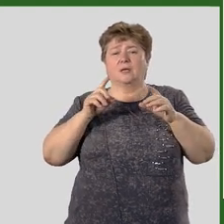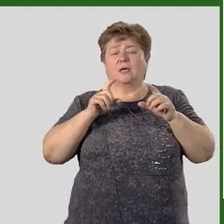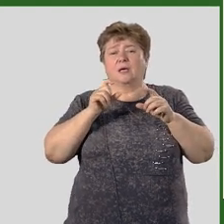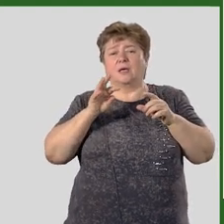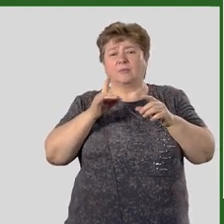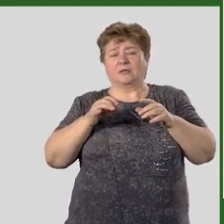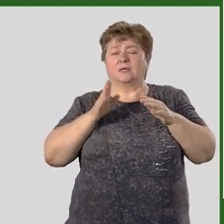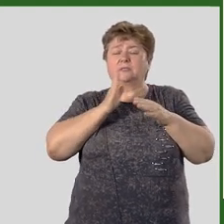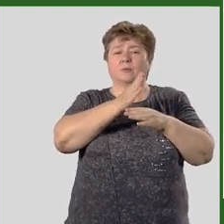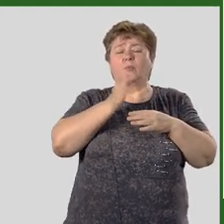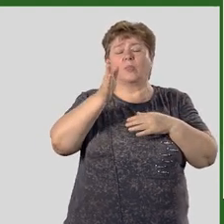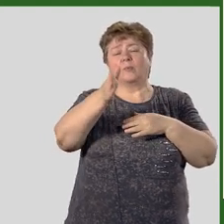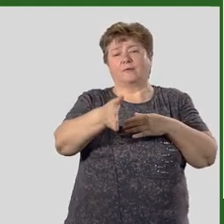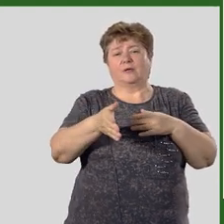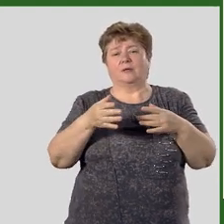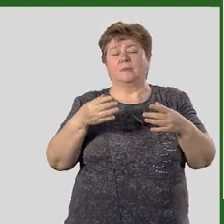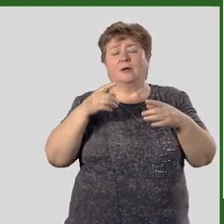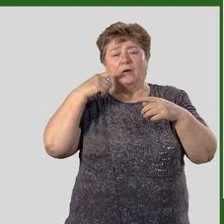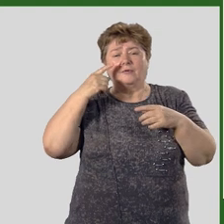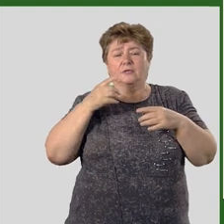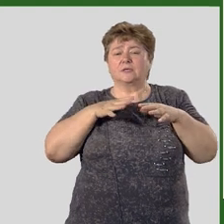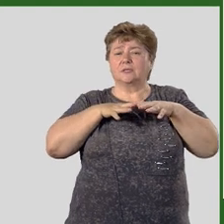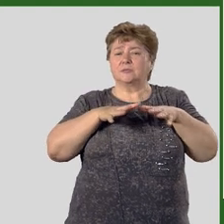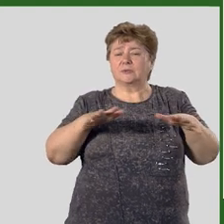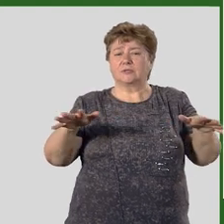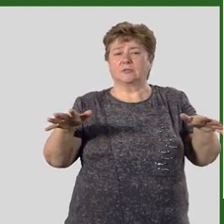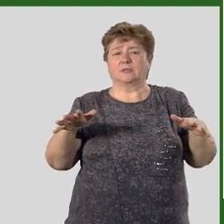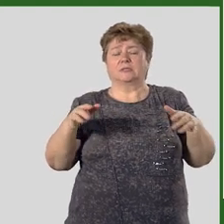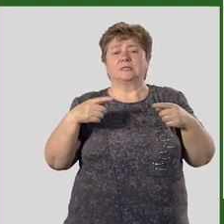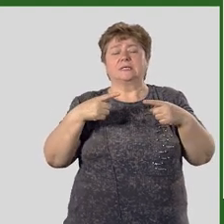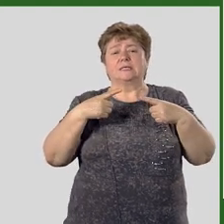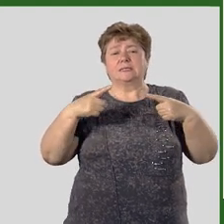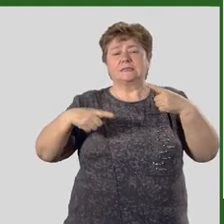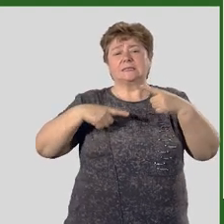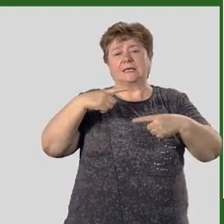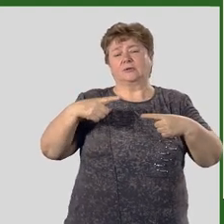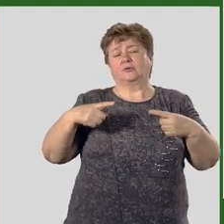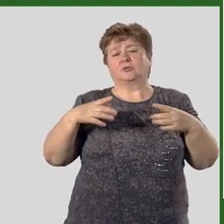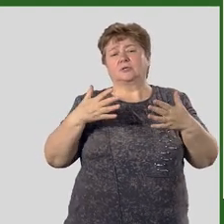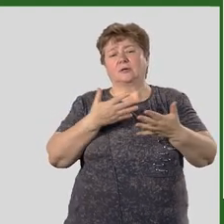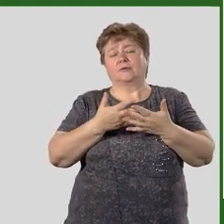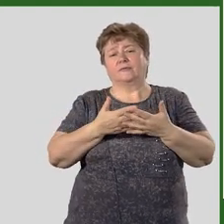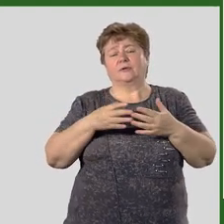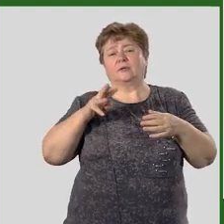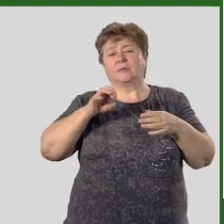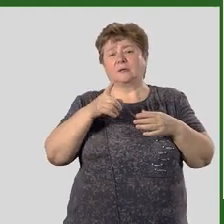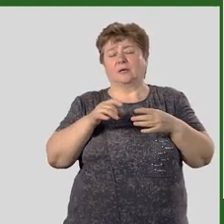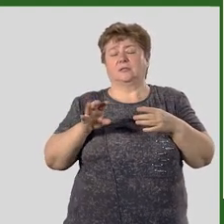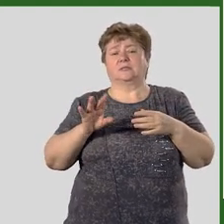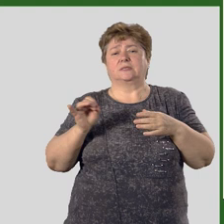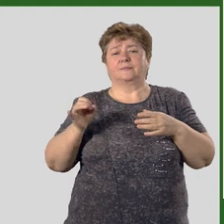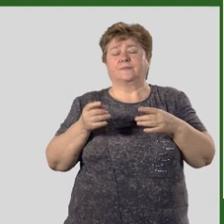по направлениям. В Кыргызстане распространены и следующие виды миграции.